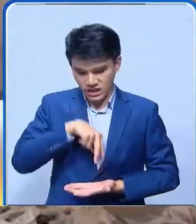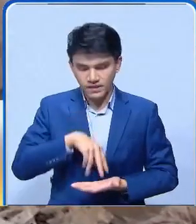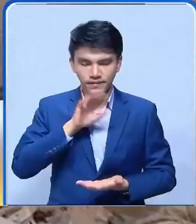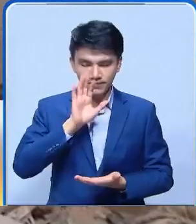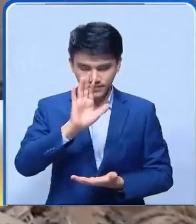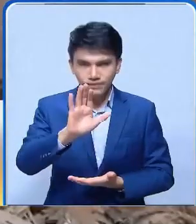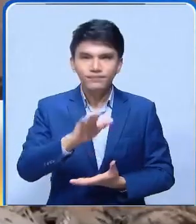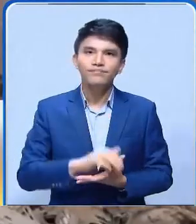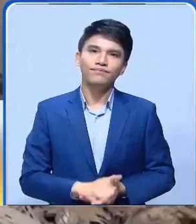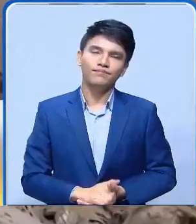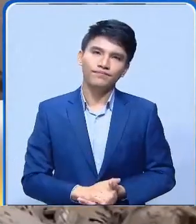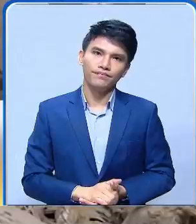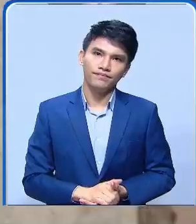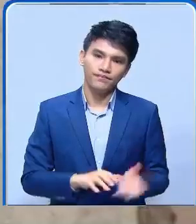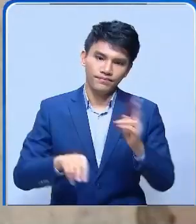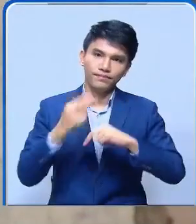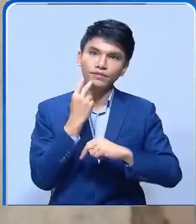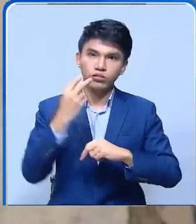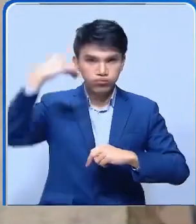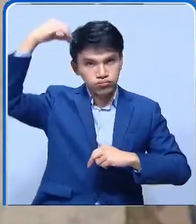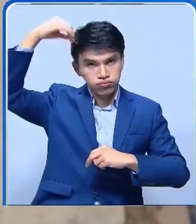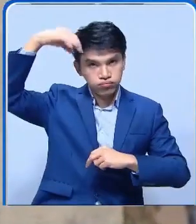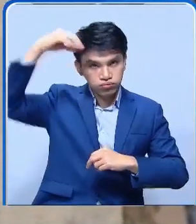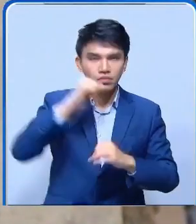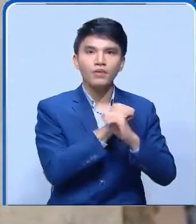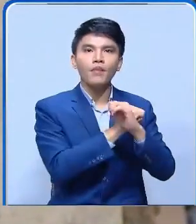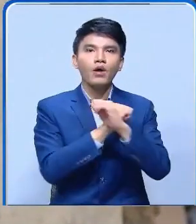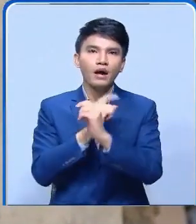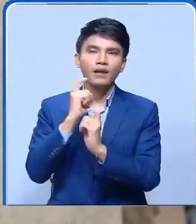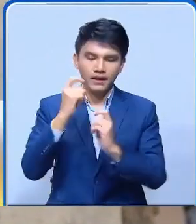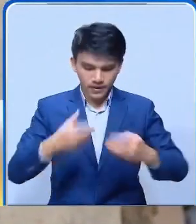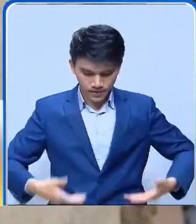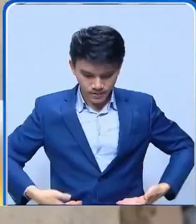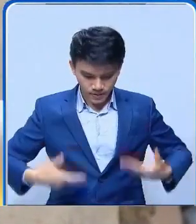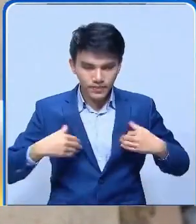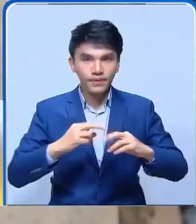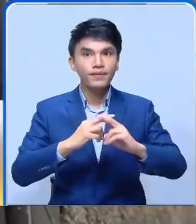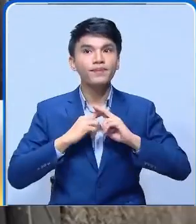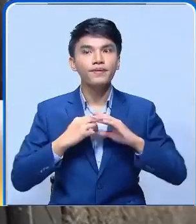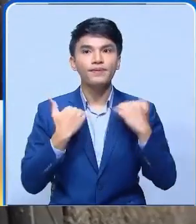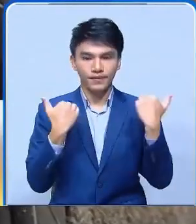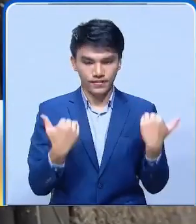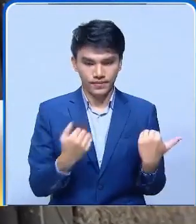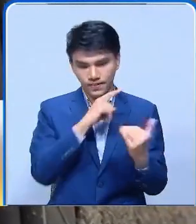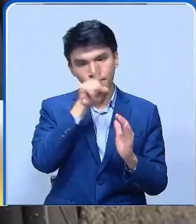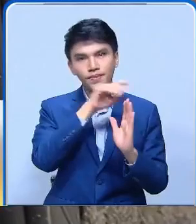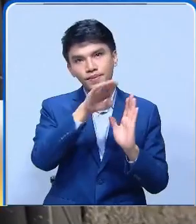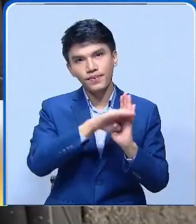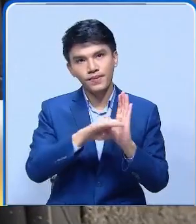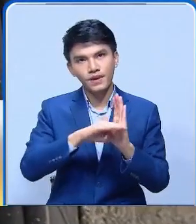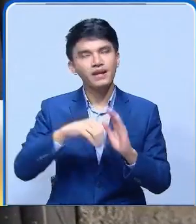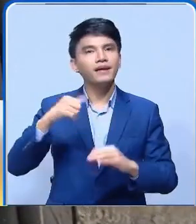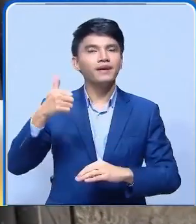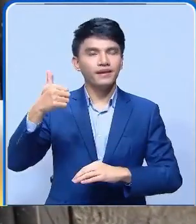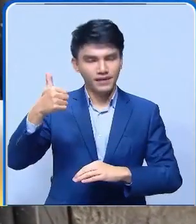ติดตั้งอุปกรณ์หรือตรวจสอบอุปกรณ์ไฟฟ้าเพื่อความปลอดภัยในชีวิตและทรัพย์สินนะคะทั้งนี้สามารถสอบถามข้อมูลแจ้งเหตุไฟฟ้าขัดข้